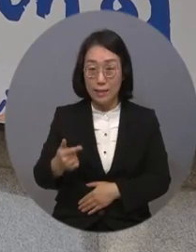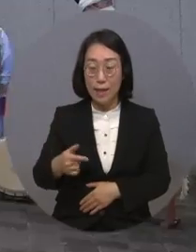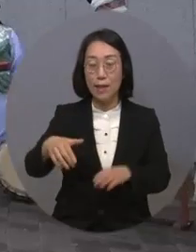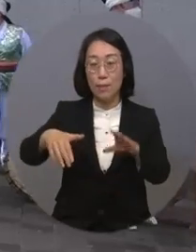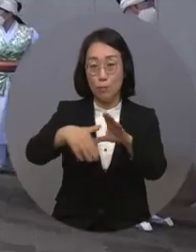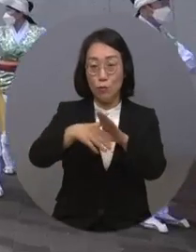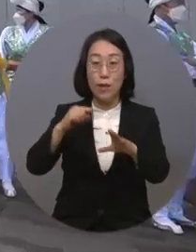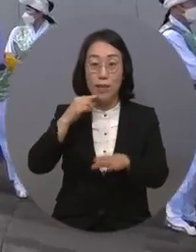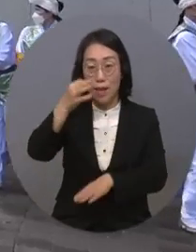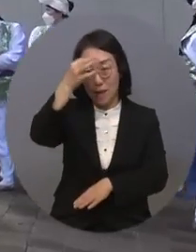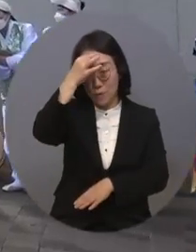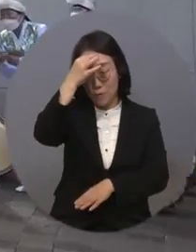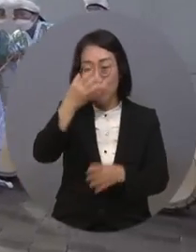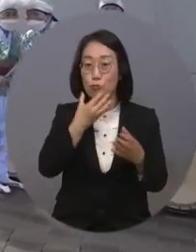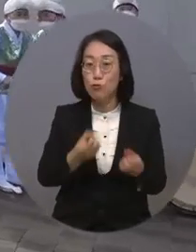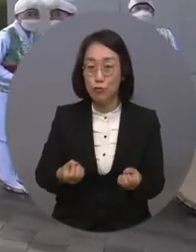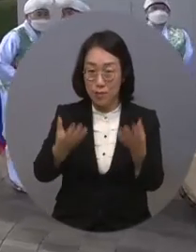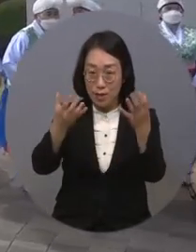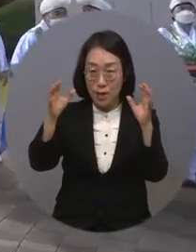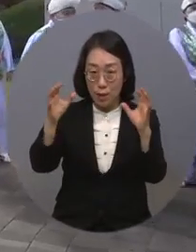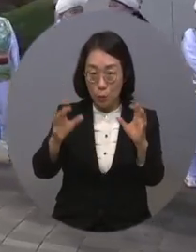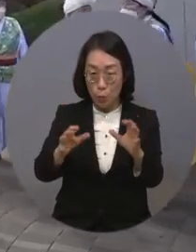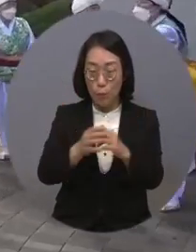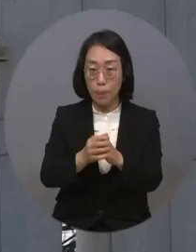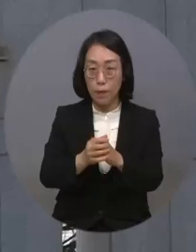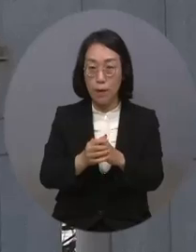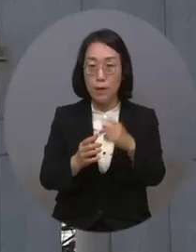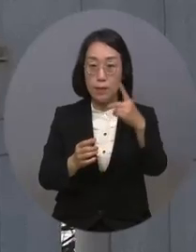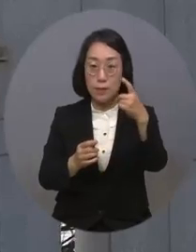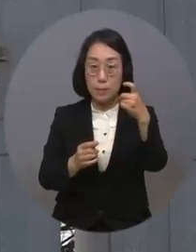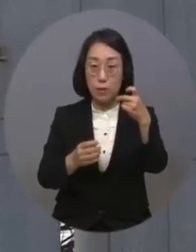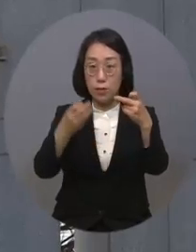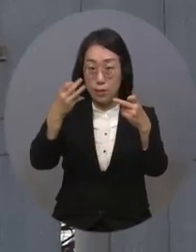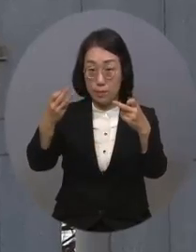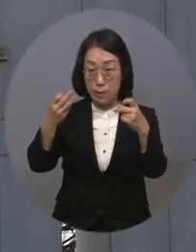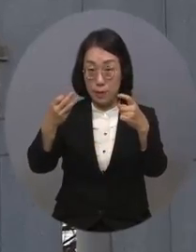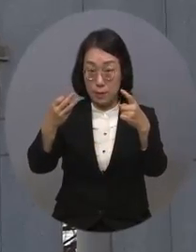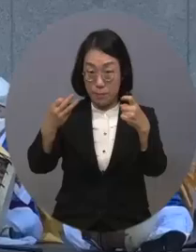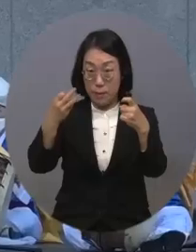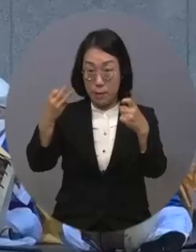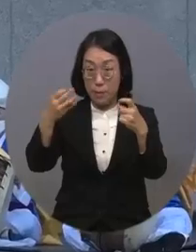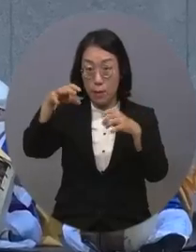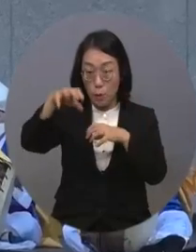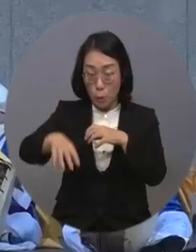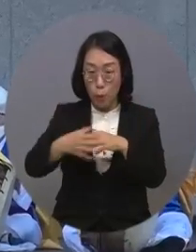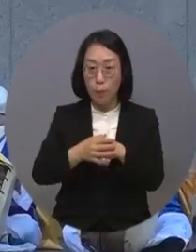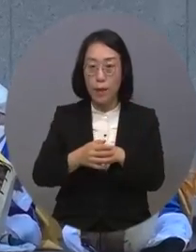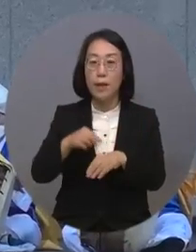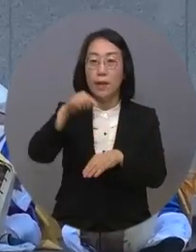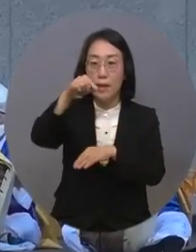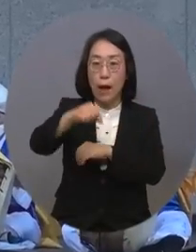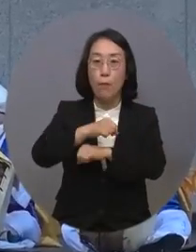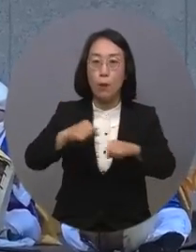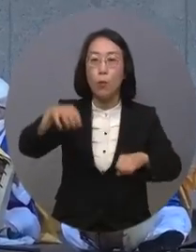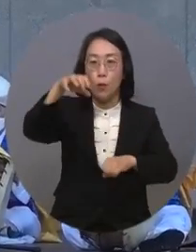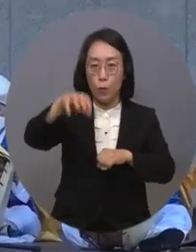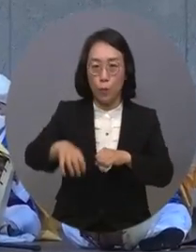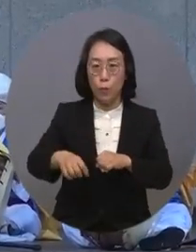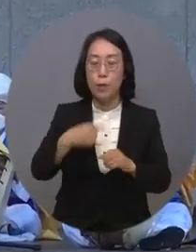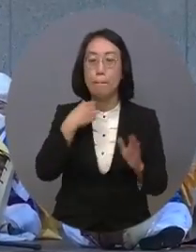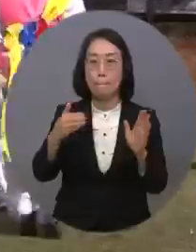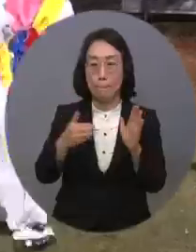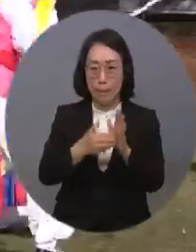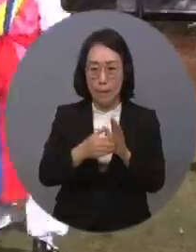아산문화예술축제인 제13회 아산시 풍물대회가 지난 13일 신정호 야외공연단에서 펼쳐졌습니다.